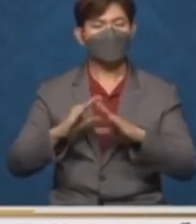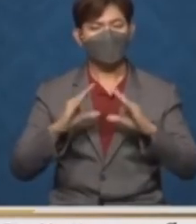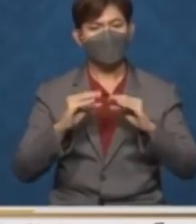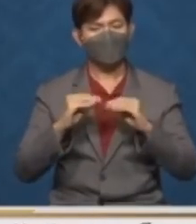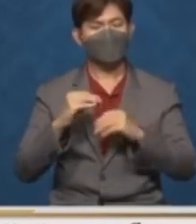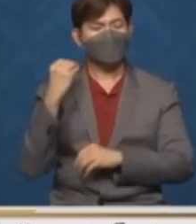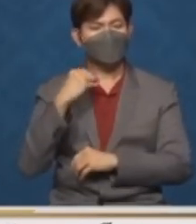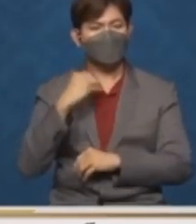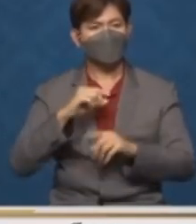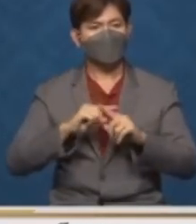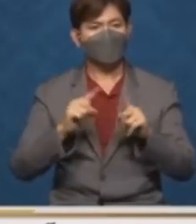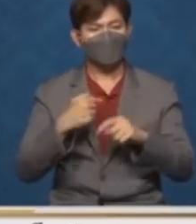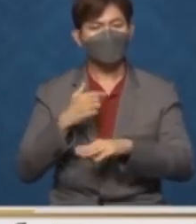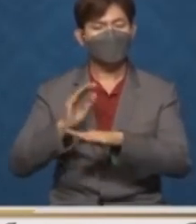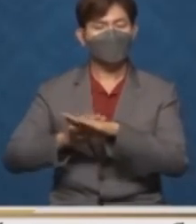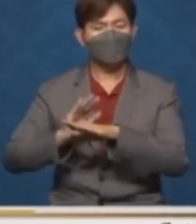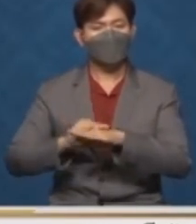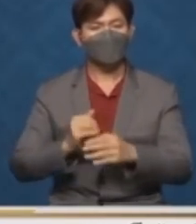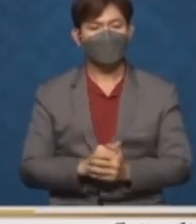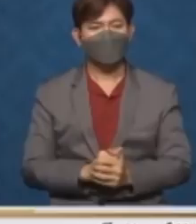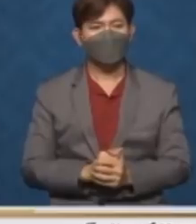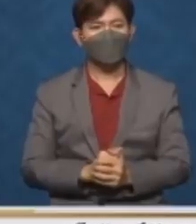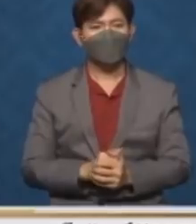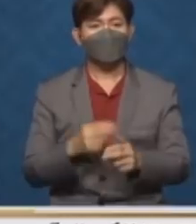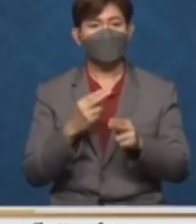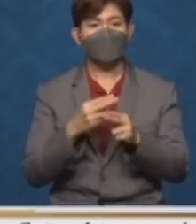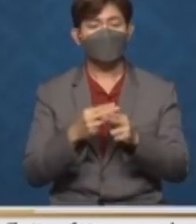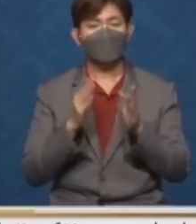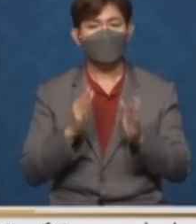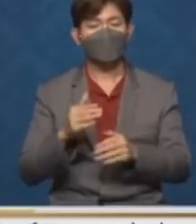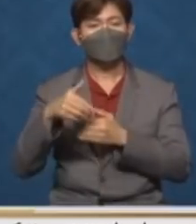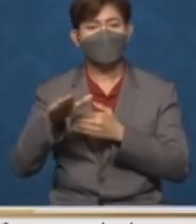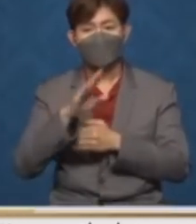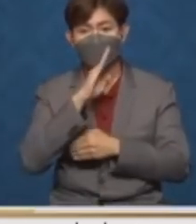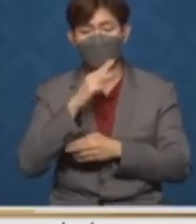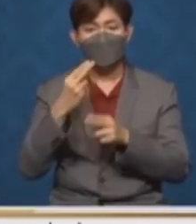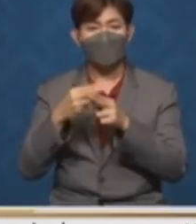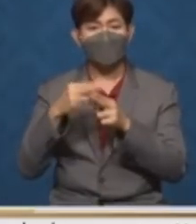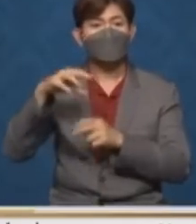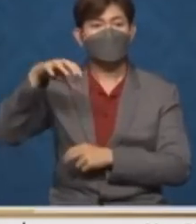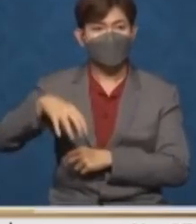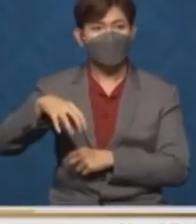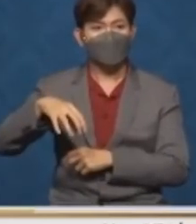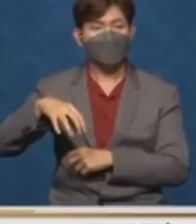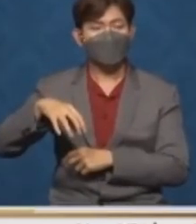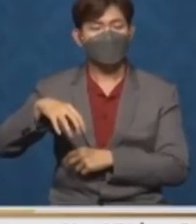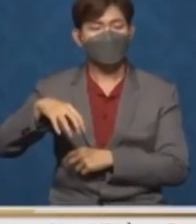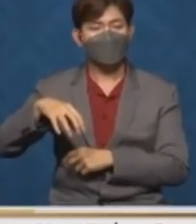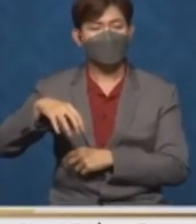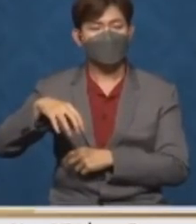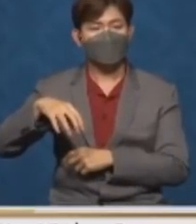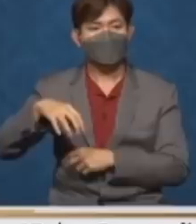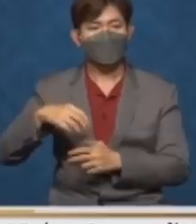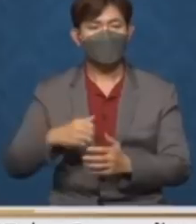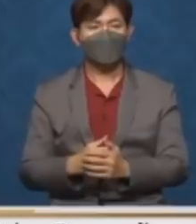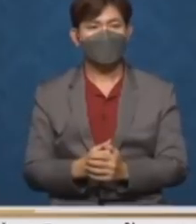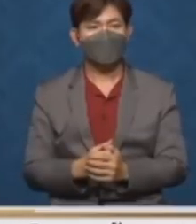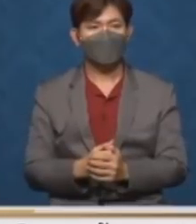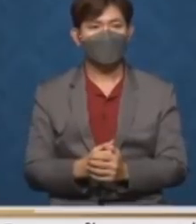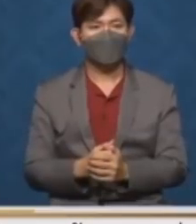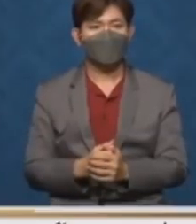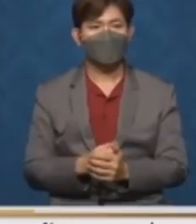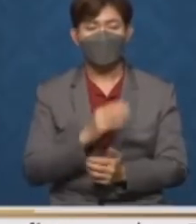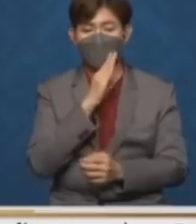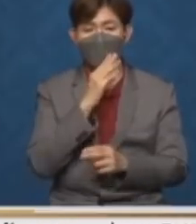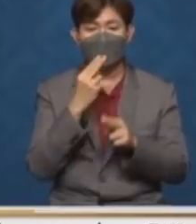ด